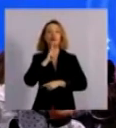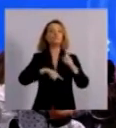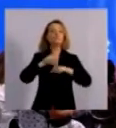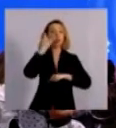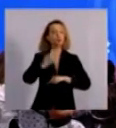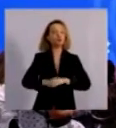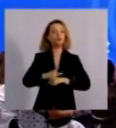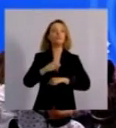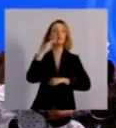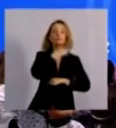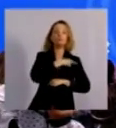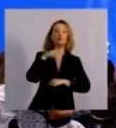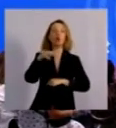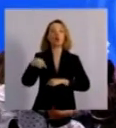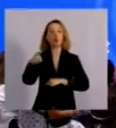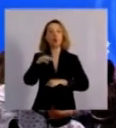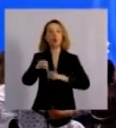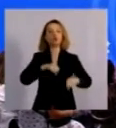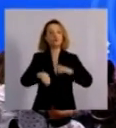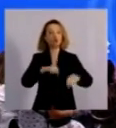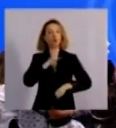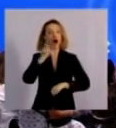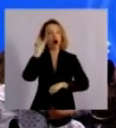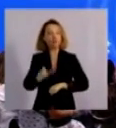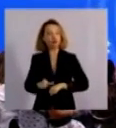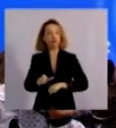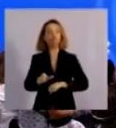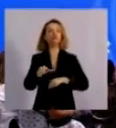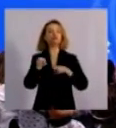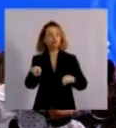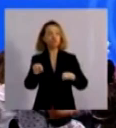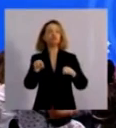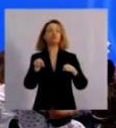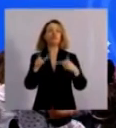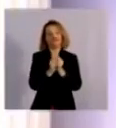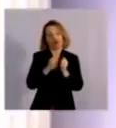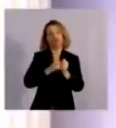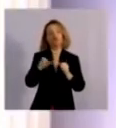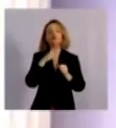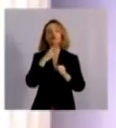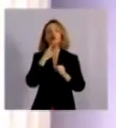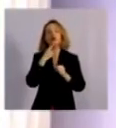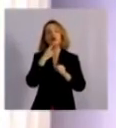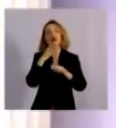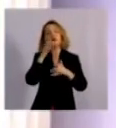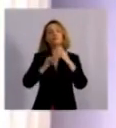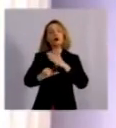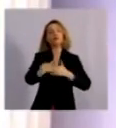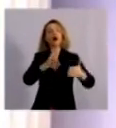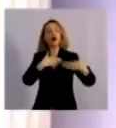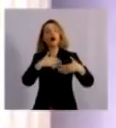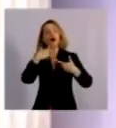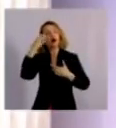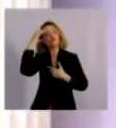Λουξεμβούργου, Ζαβιέ Μπετέλ, δηλώνει ακόμα ερωτευμένος με τη Θεσσαλονίκη και με